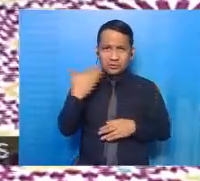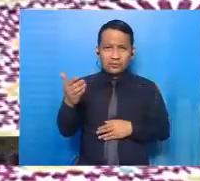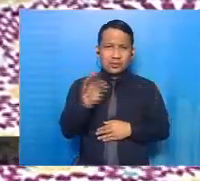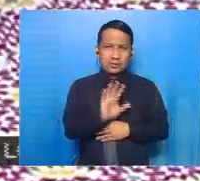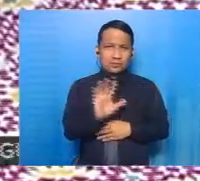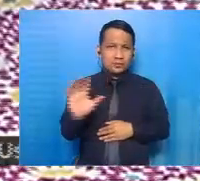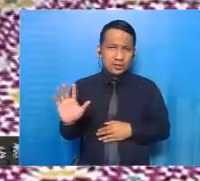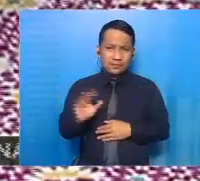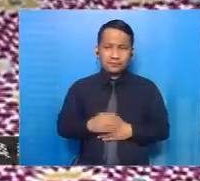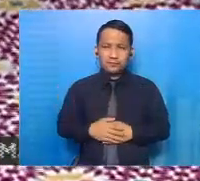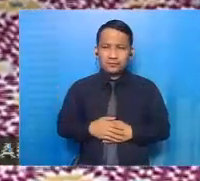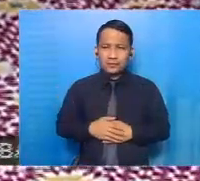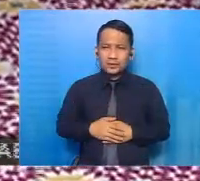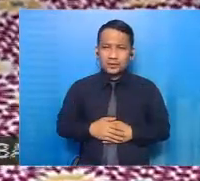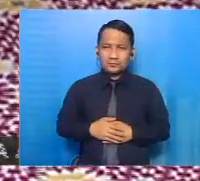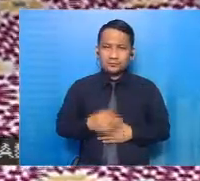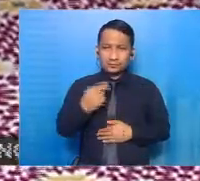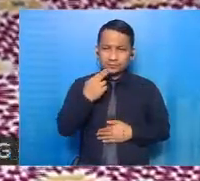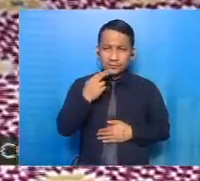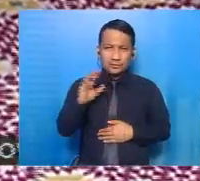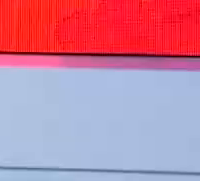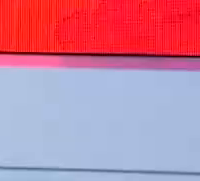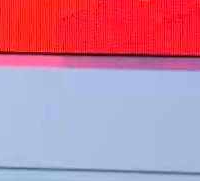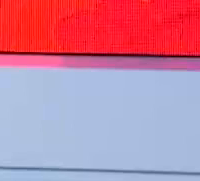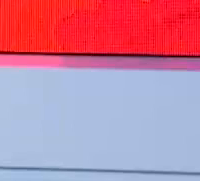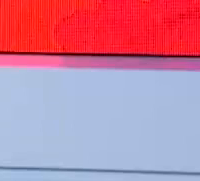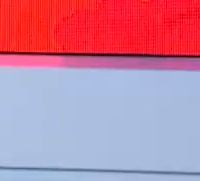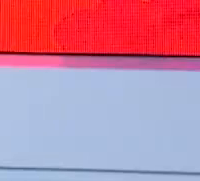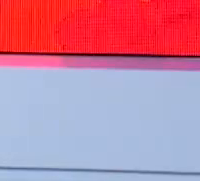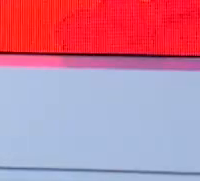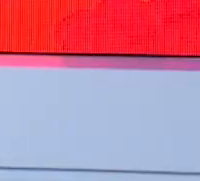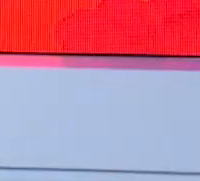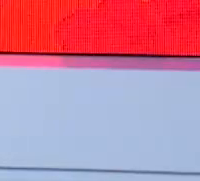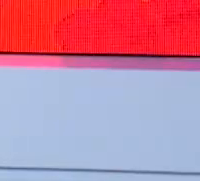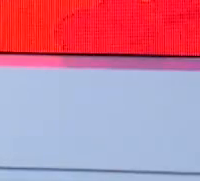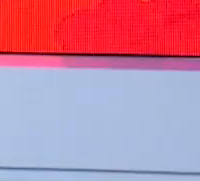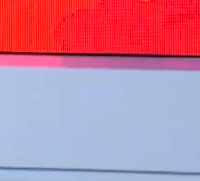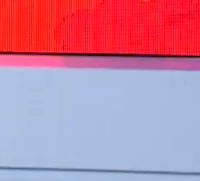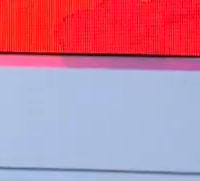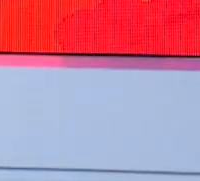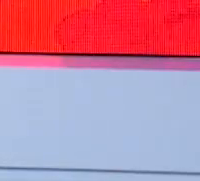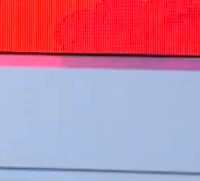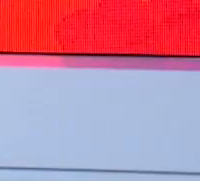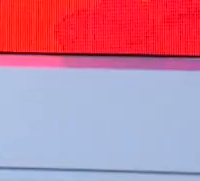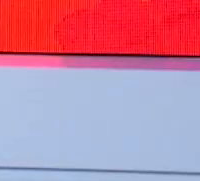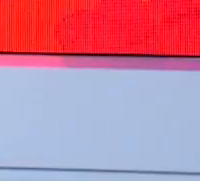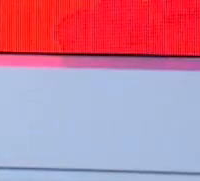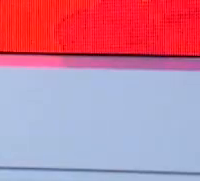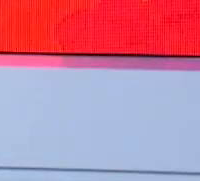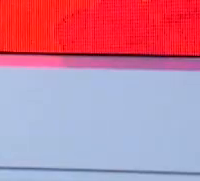sa frontline, Hannibal Talete, News 5. Para sa mga balitang dapat niyong malaman,